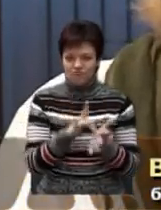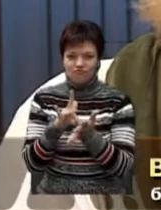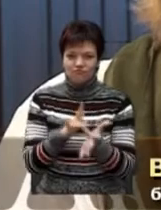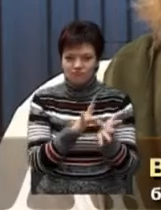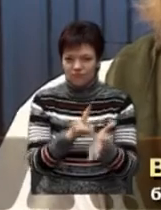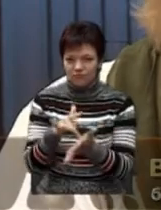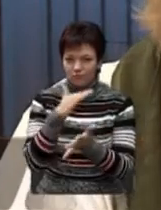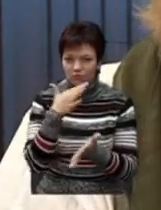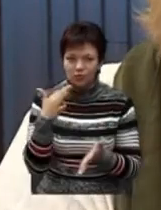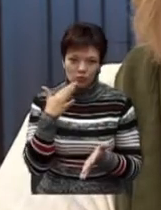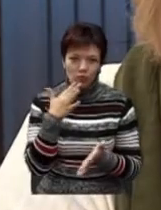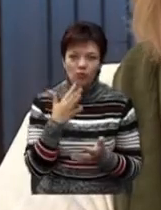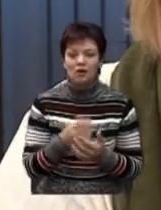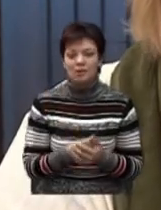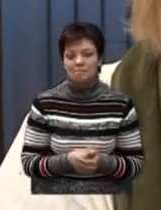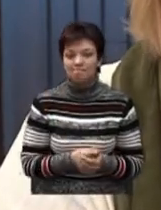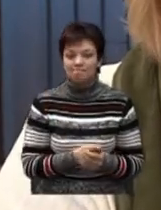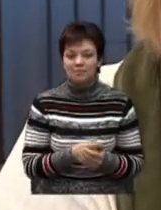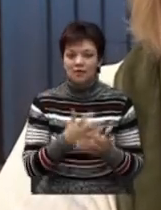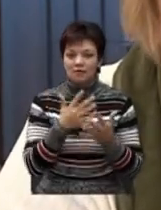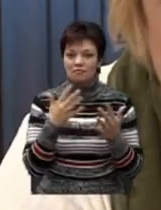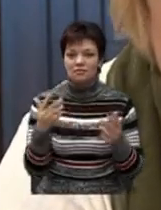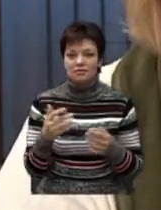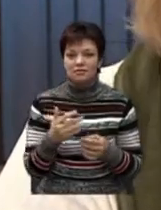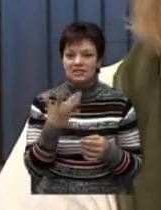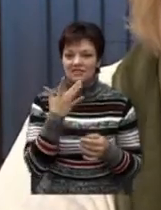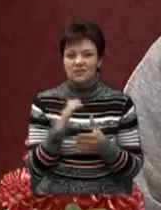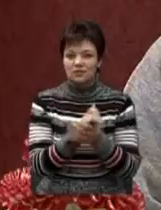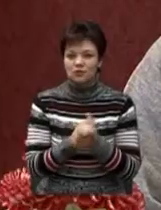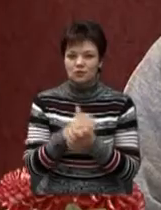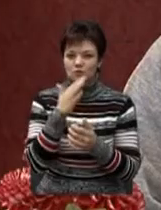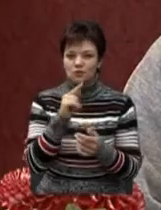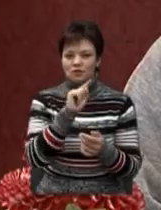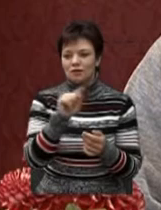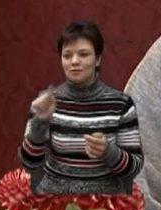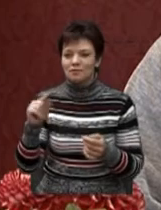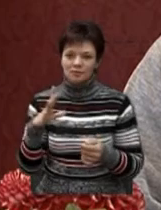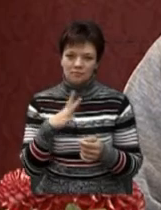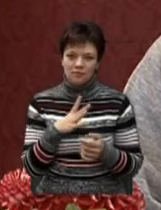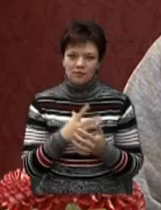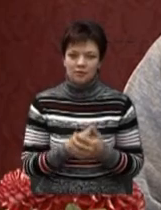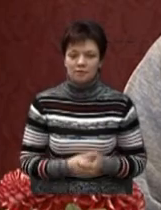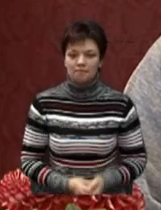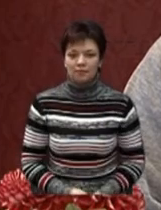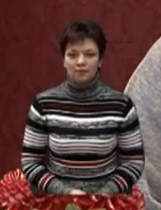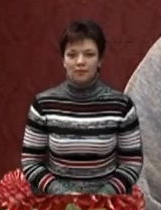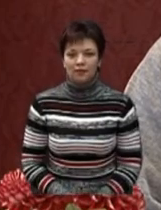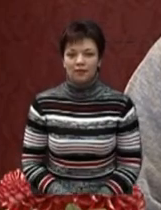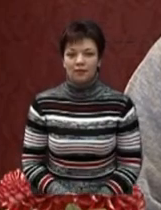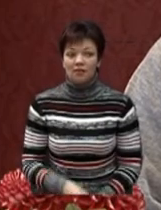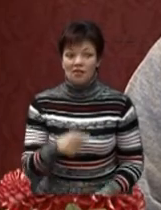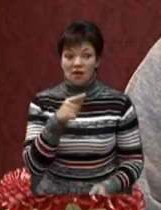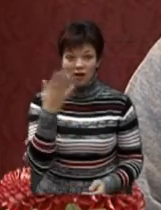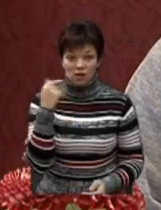бывший Советский Союз очень много. По специальности бухгалтер. Вы поступили в НЖЭК, и там вашим преподавателем